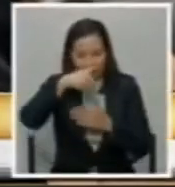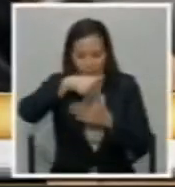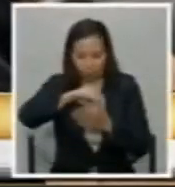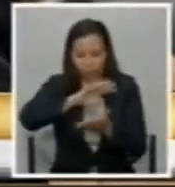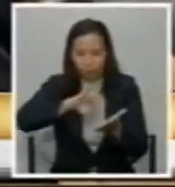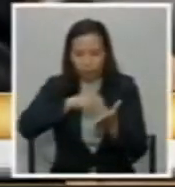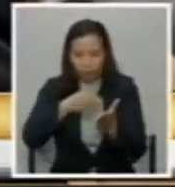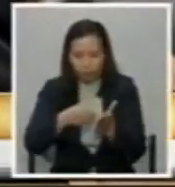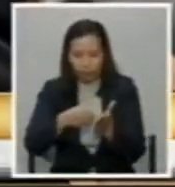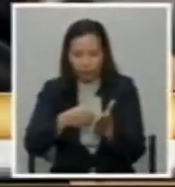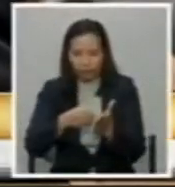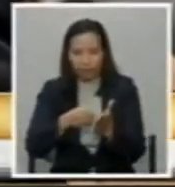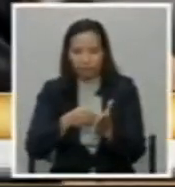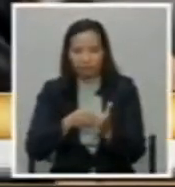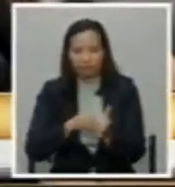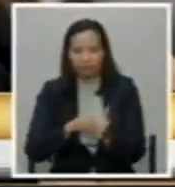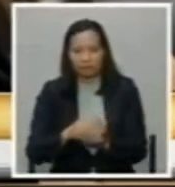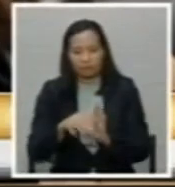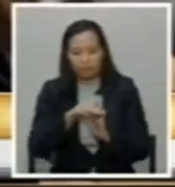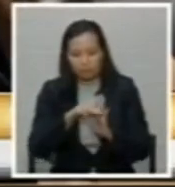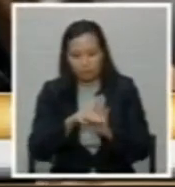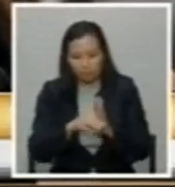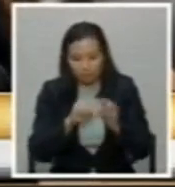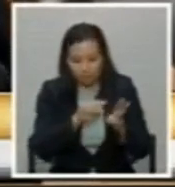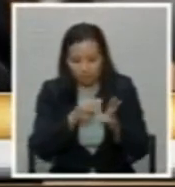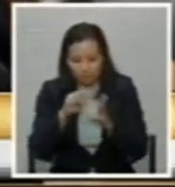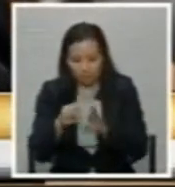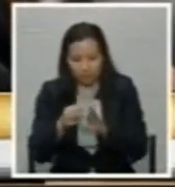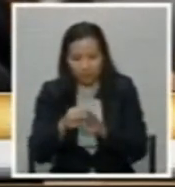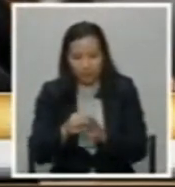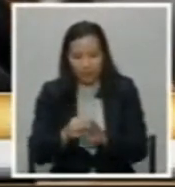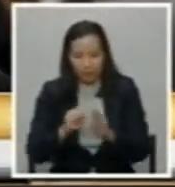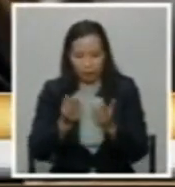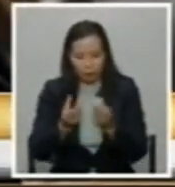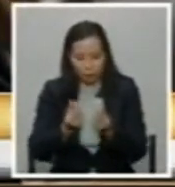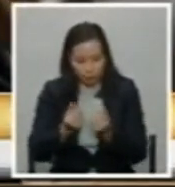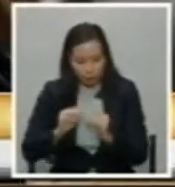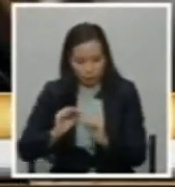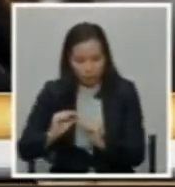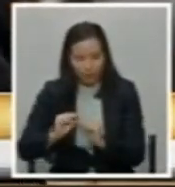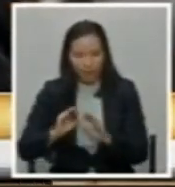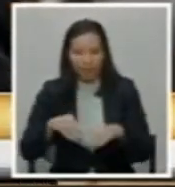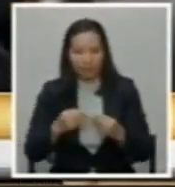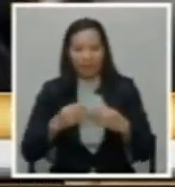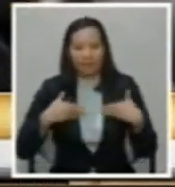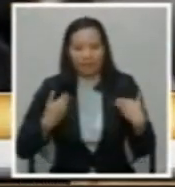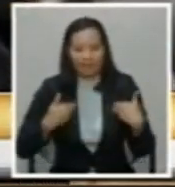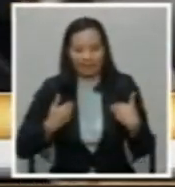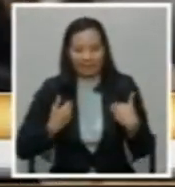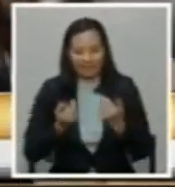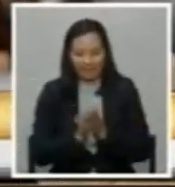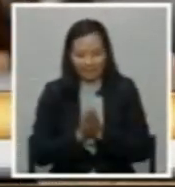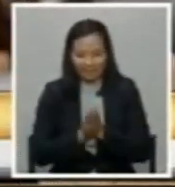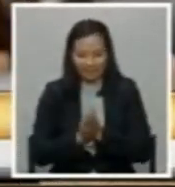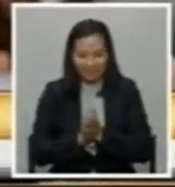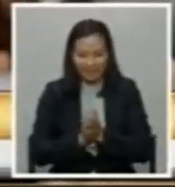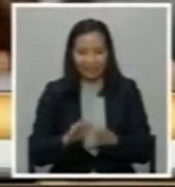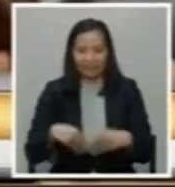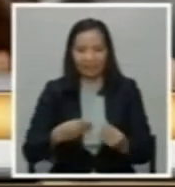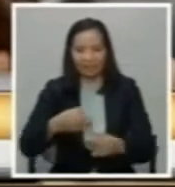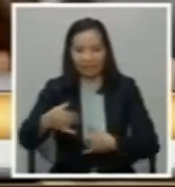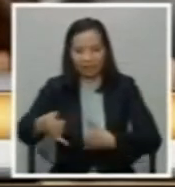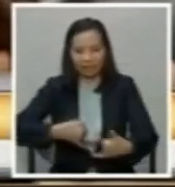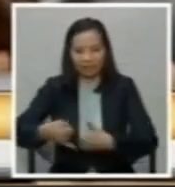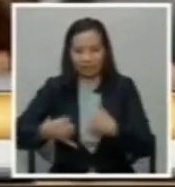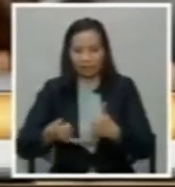ที่จะใช้คอนเซปต์ที่เรียกว่าเกมฟิเคชันคือทำเรื่องของการออมให้เป็นเรื่องสนุกนะครับเป็นเรื่องท้าทายเพื่อที่จะโดน